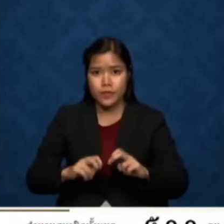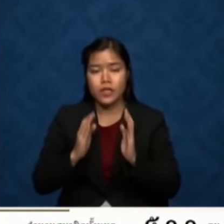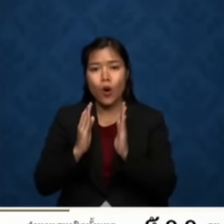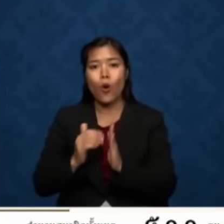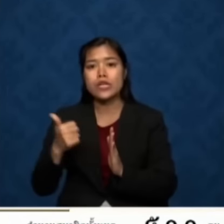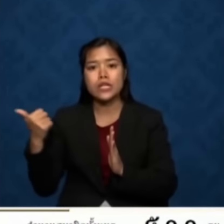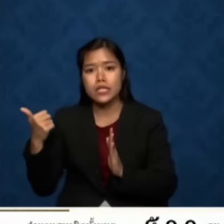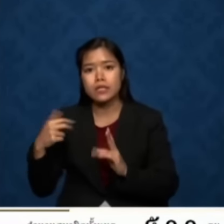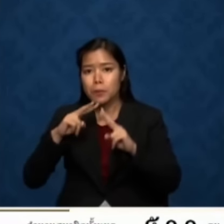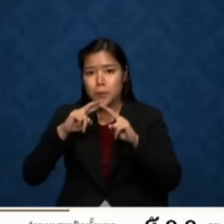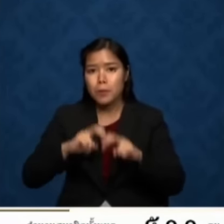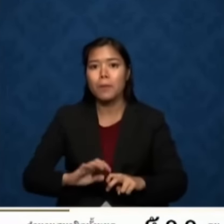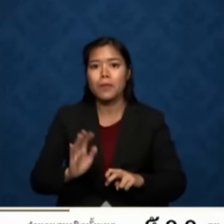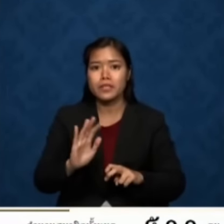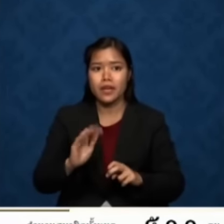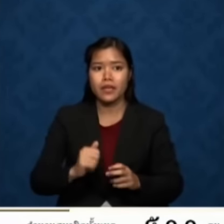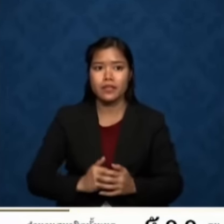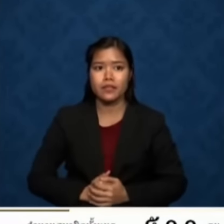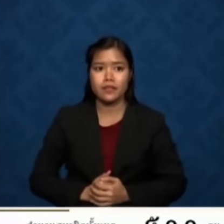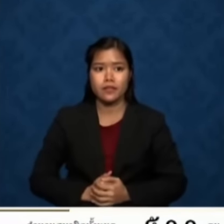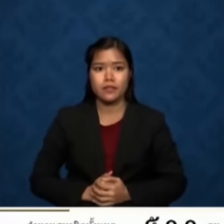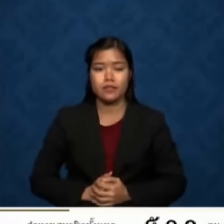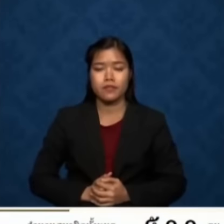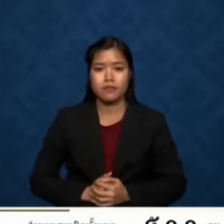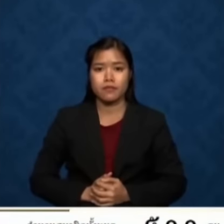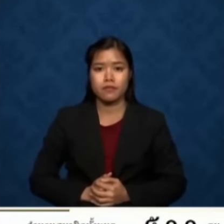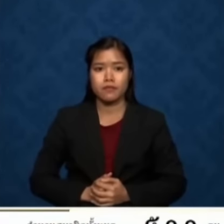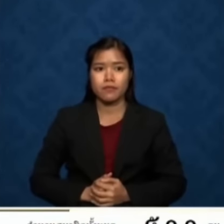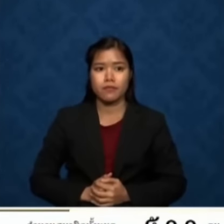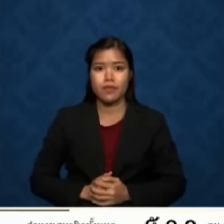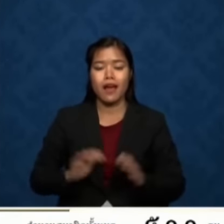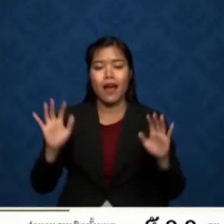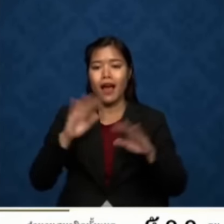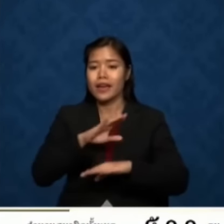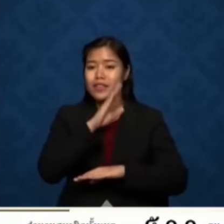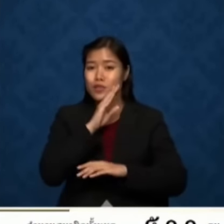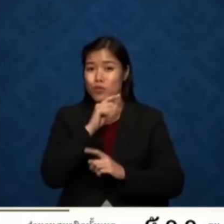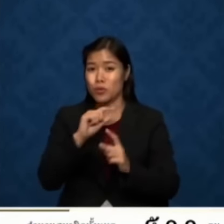ำหน้าหนังสือพิมพ์แล้วมาตาหน้าโน่นผิดนี่ผิดนี่ผมคิดว่า